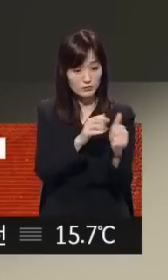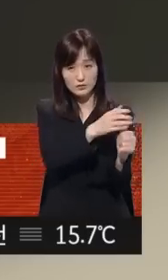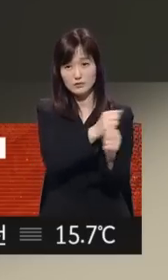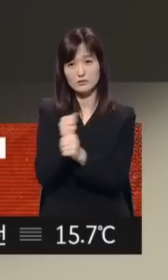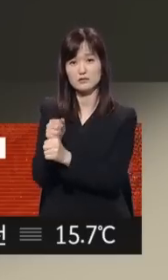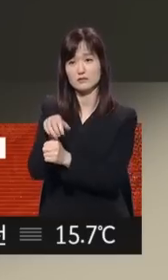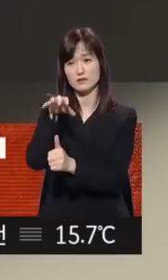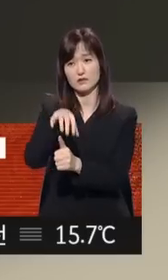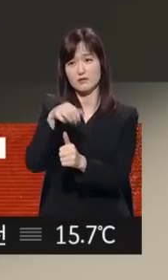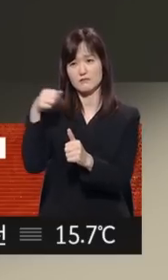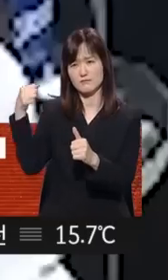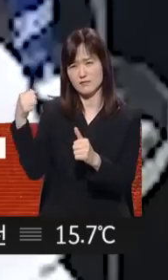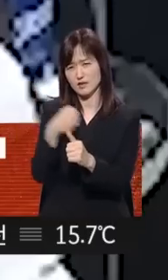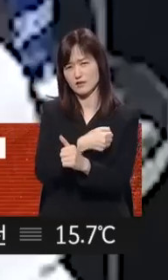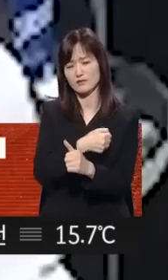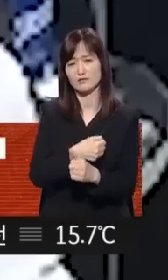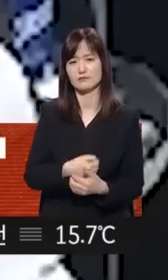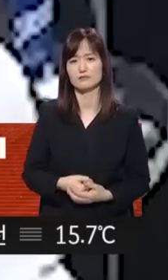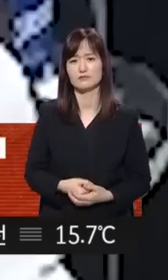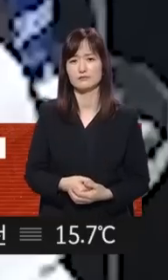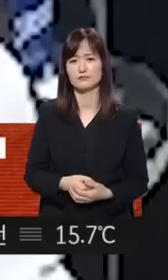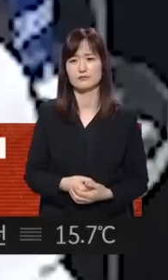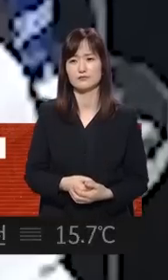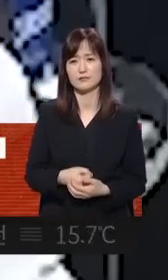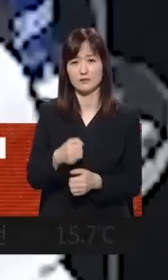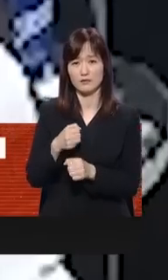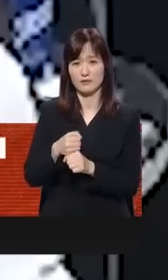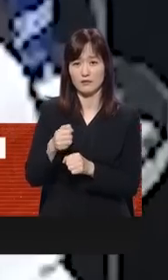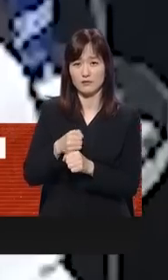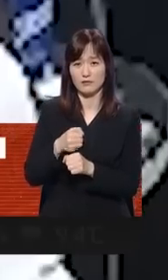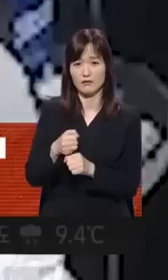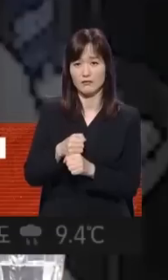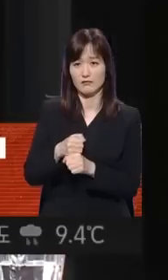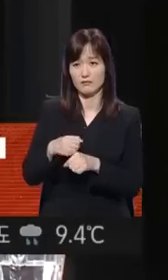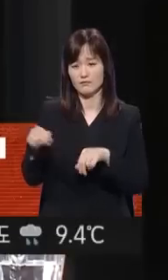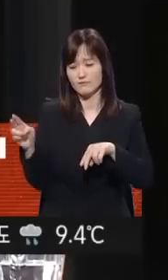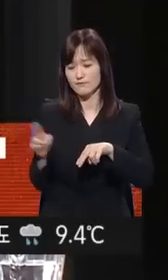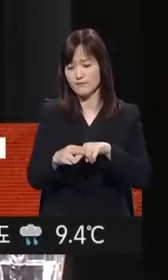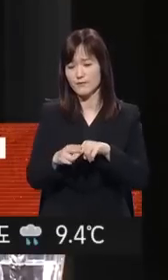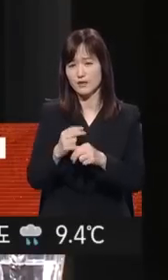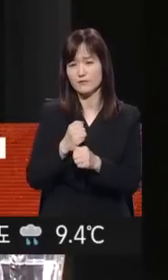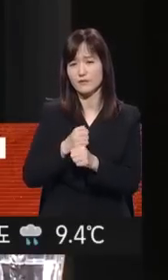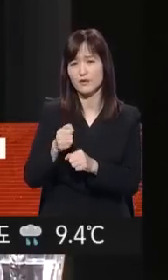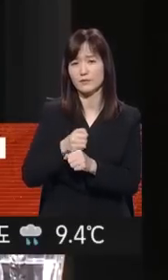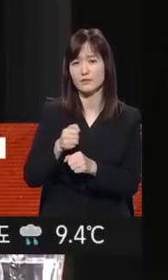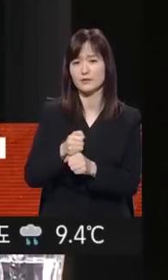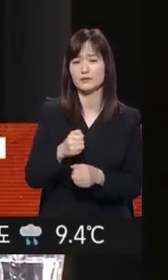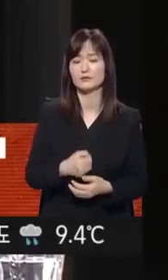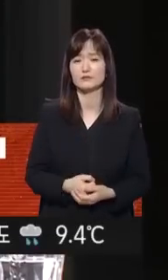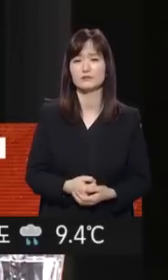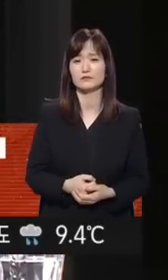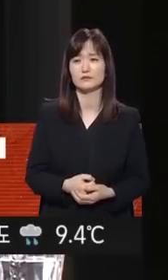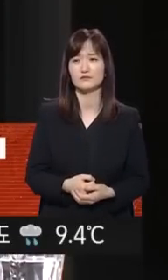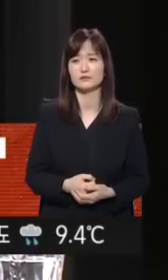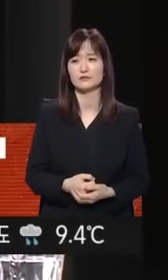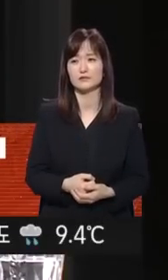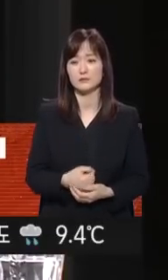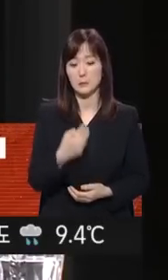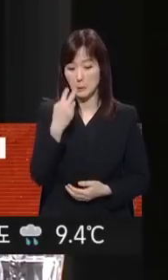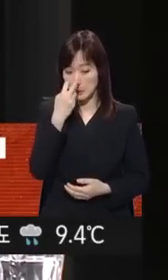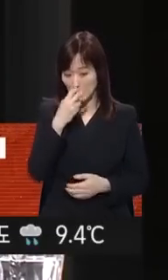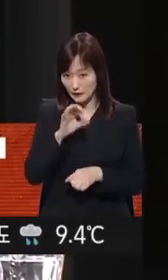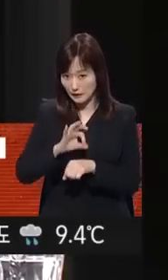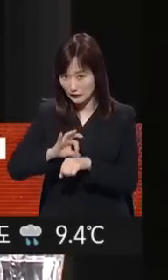저렇게 폭행을 했던 겁니다 얼마나 당황했겠어요 맞으면서도 자 결국 그렇게 감시가